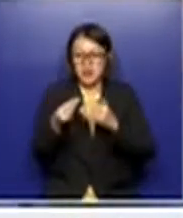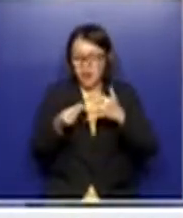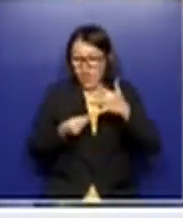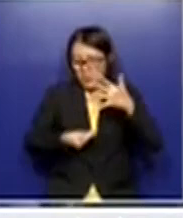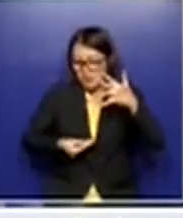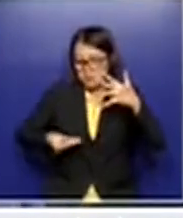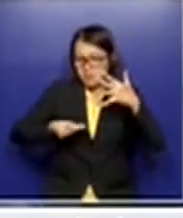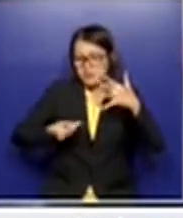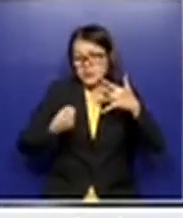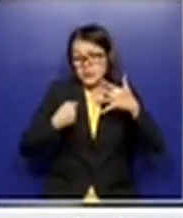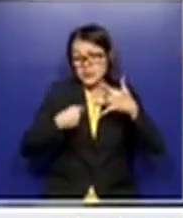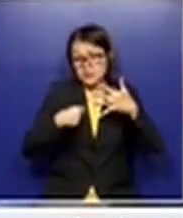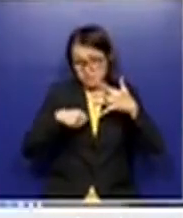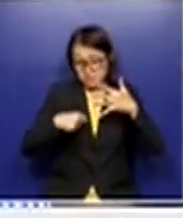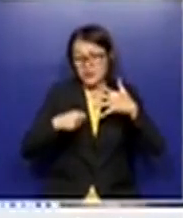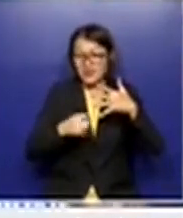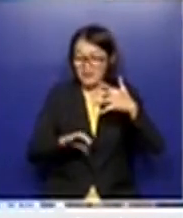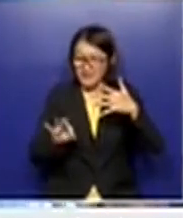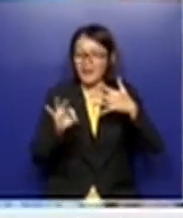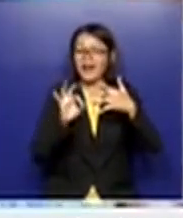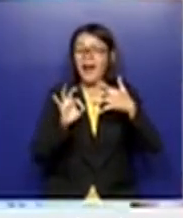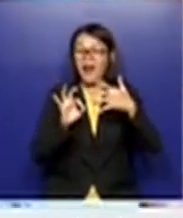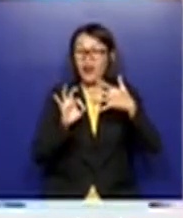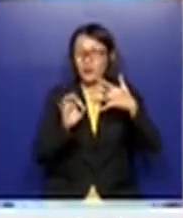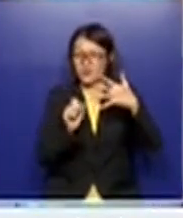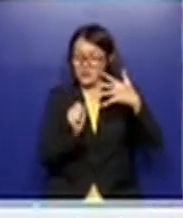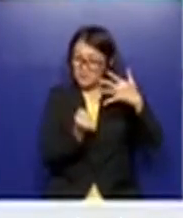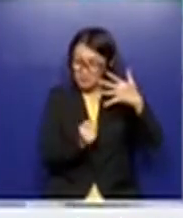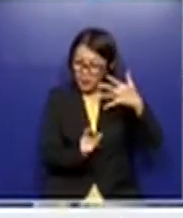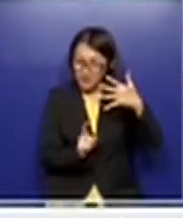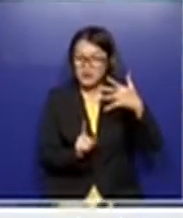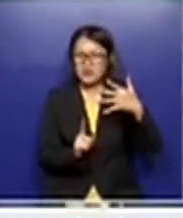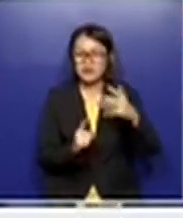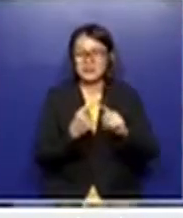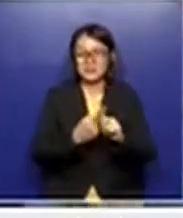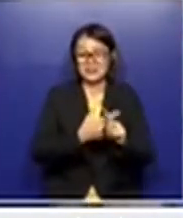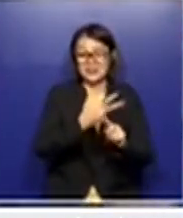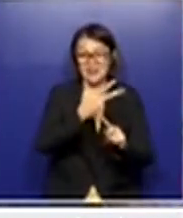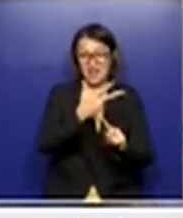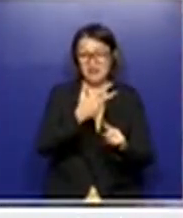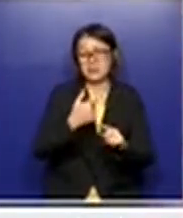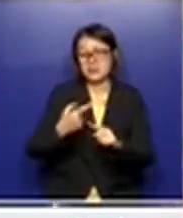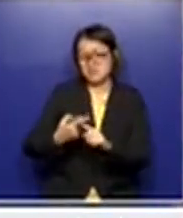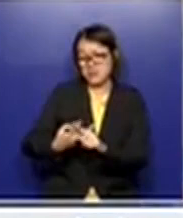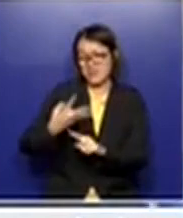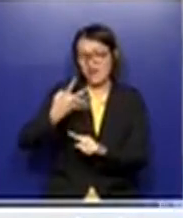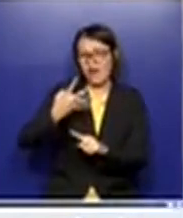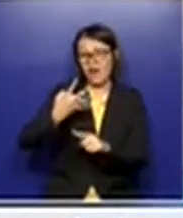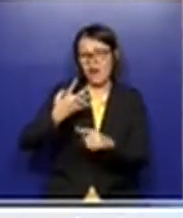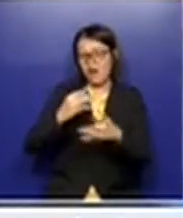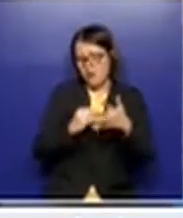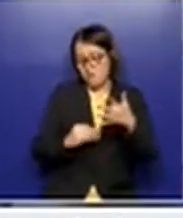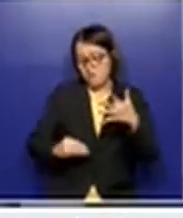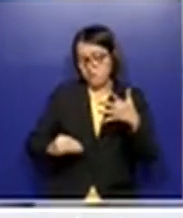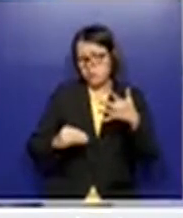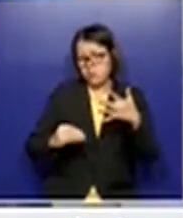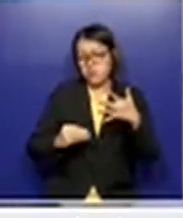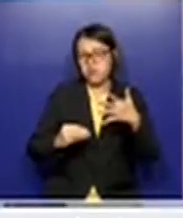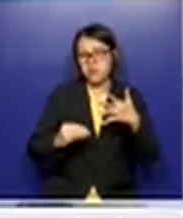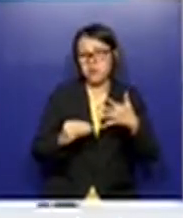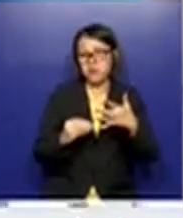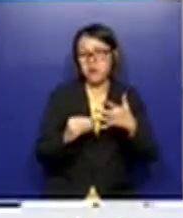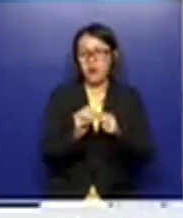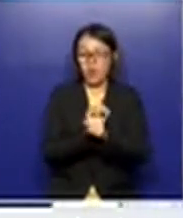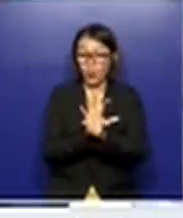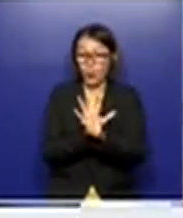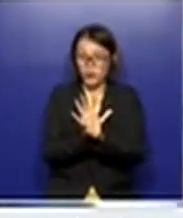เป็นอันดับ10อันดับ9หรืออันดับ11โดยเฉพาะเช่นเดือนมีนาคมเดือนเมษายนที่ผ่านมาซึ่งมีสถานการณ์โควิดเฉพา